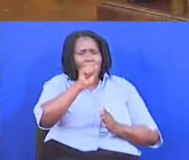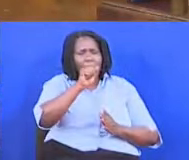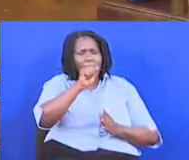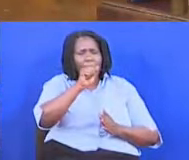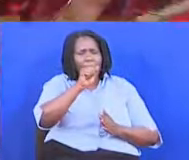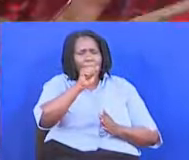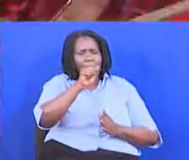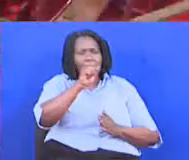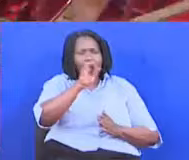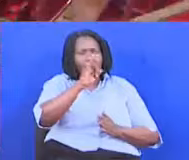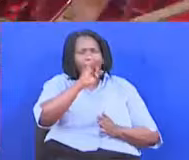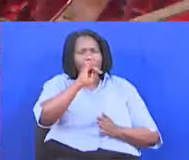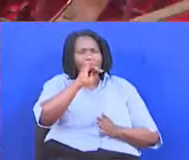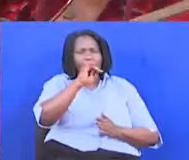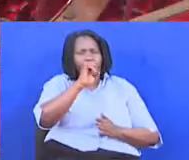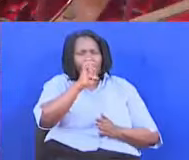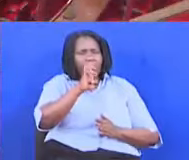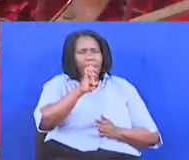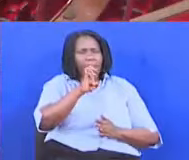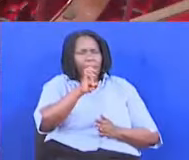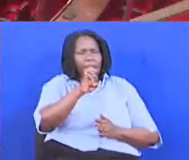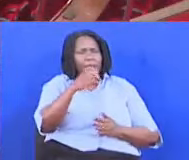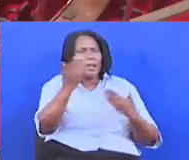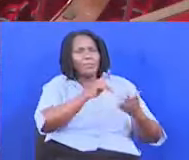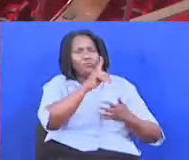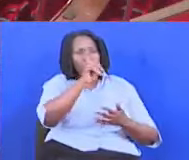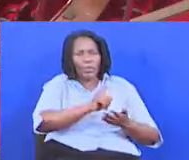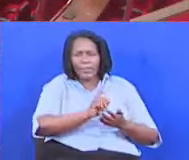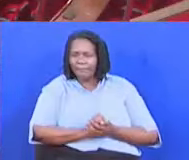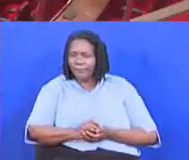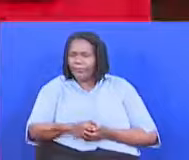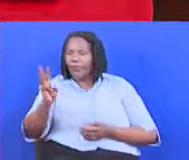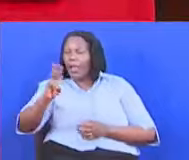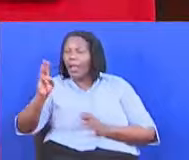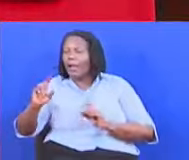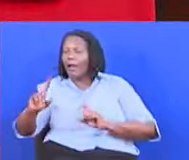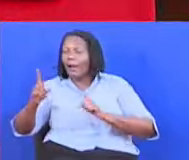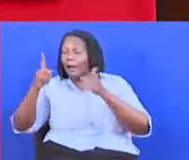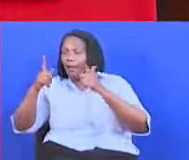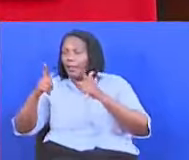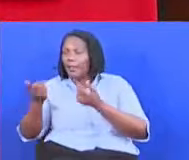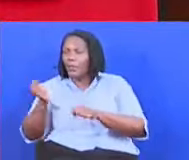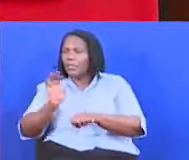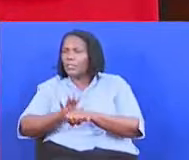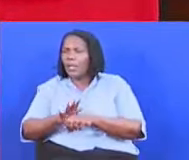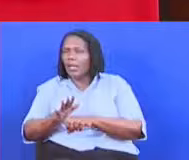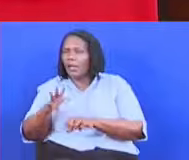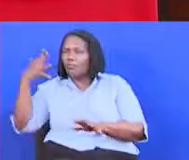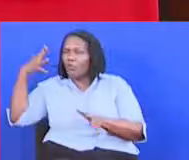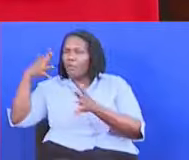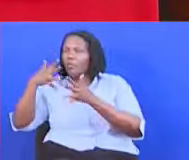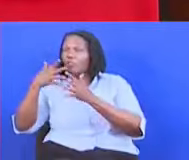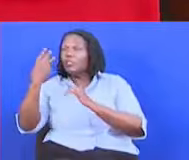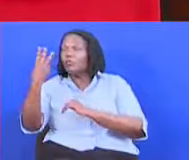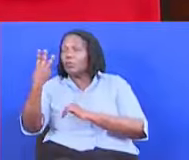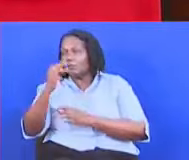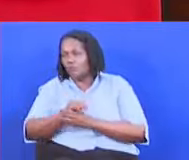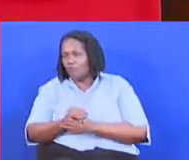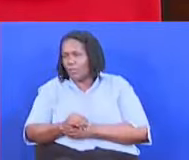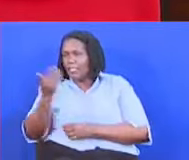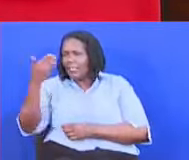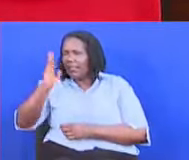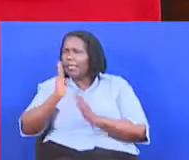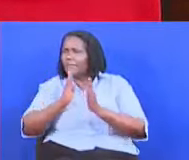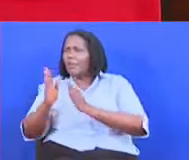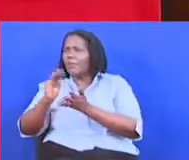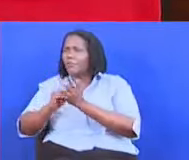Spika, wilaya ya Hai ina wataalamu watatu tu wa mionzi. Je, serikali ina mpango gani wa kuongeza wataalamu wa mionzi ili waweze kubaini hatua